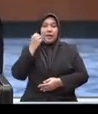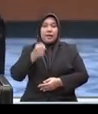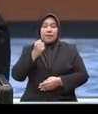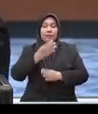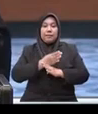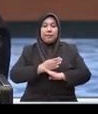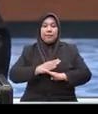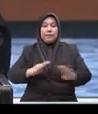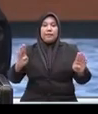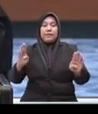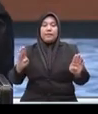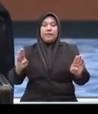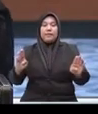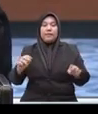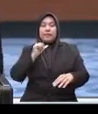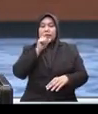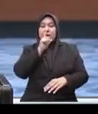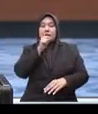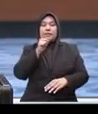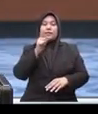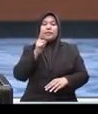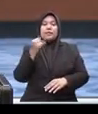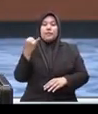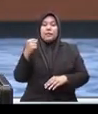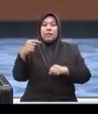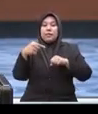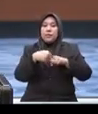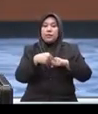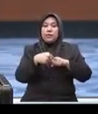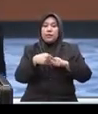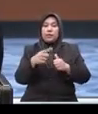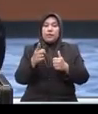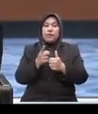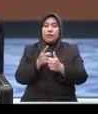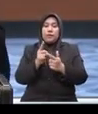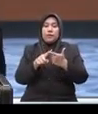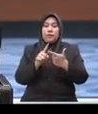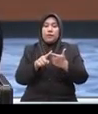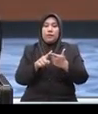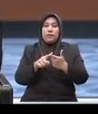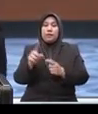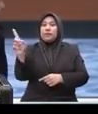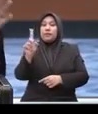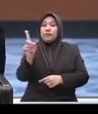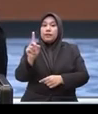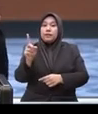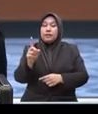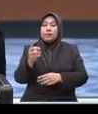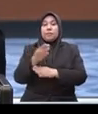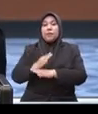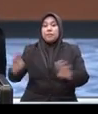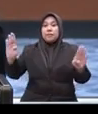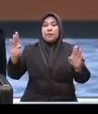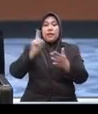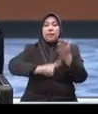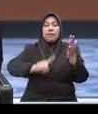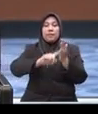pertama di sini mana-mana orang yang dilepaskan dalam pun